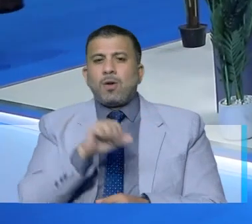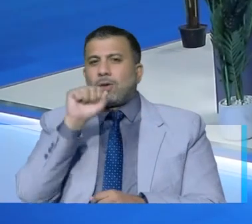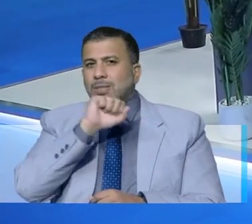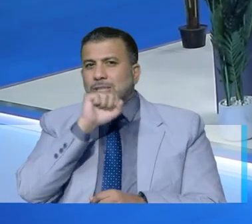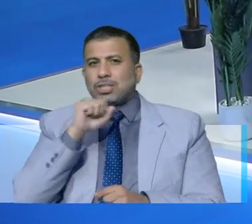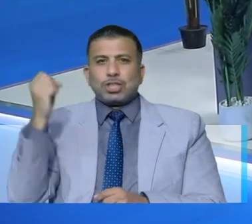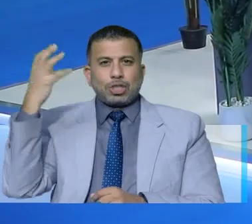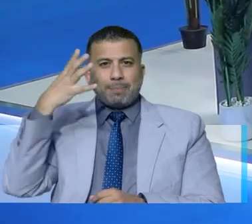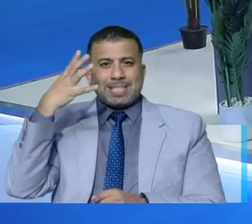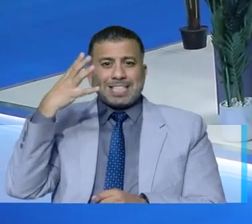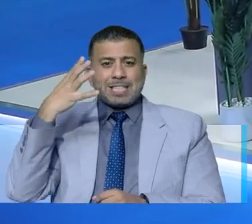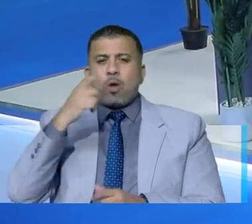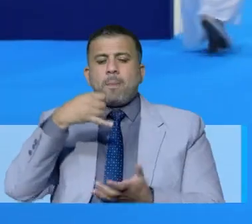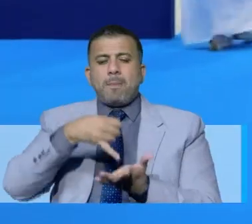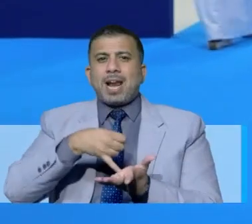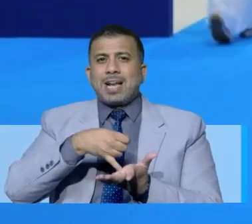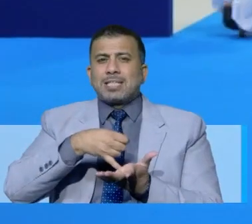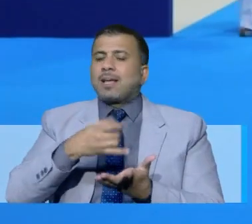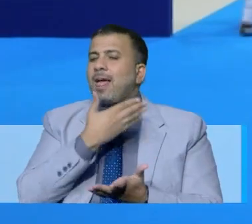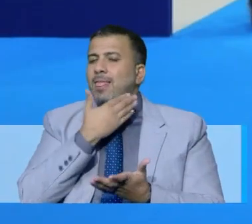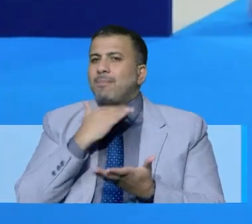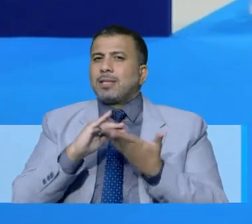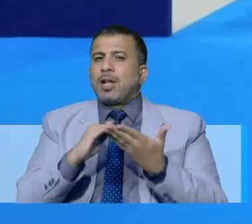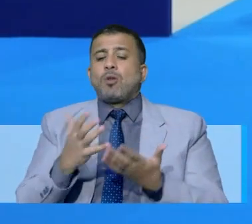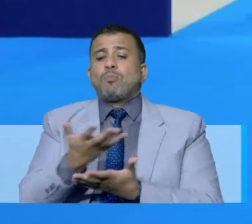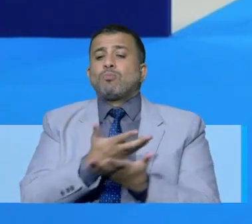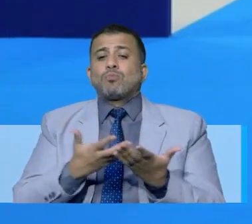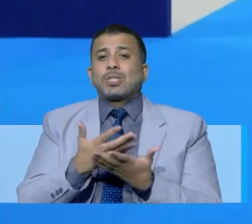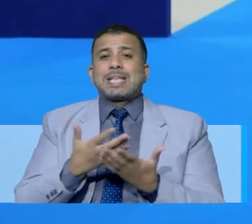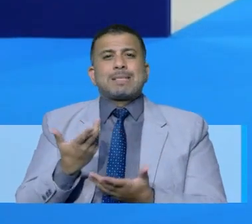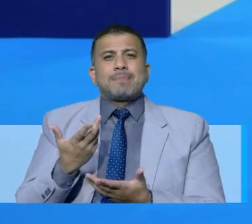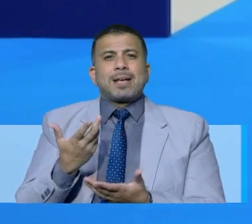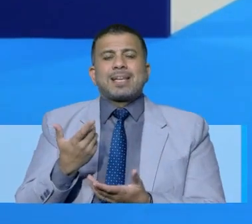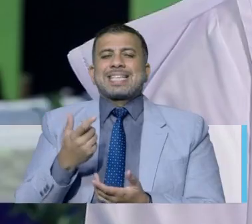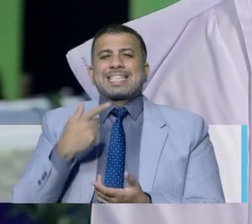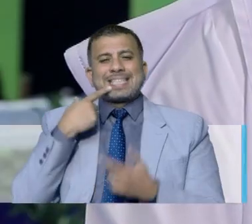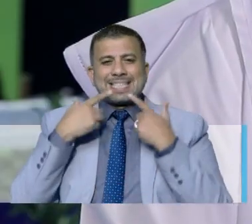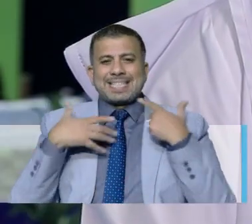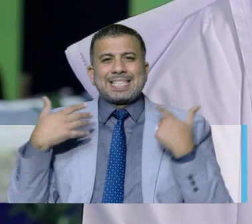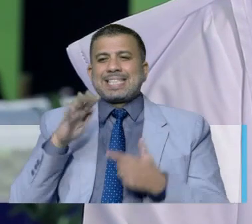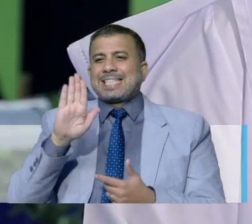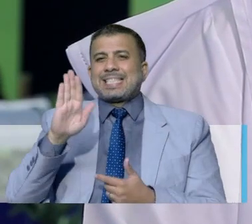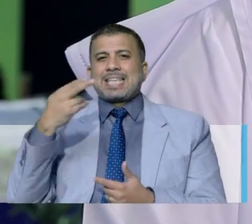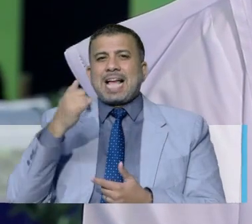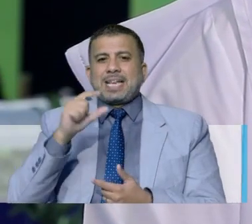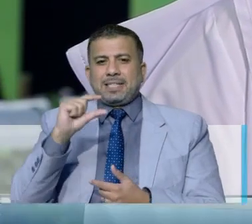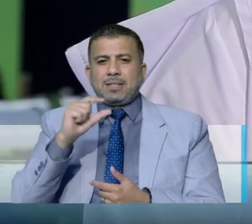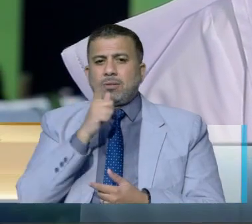الشارقة للإعلام شمس ومركز الشارقة لخدمات المستثمرين سعيد. ركز تحت المنصة في